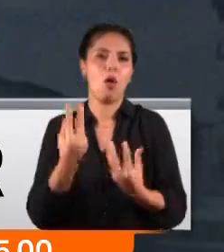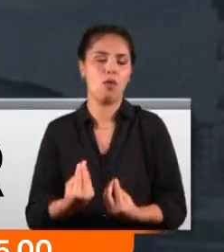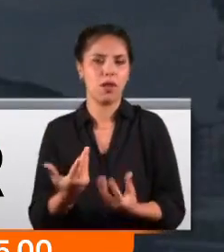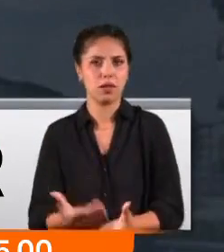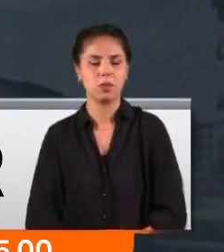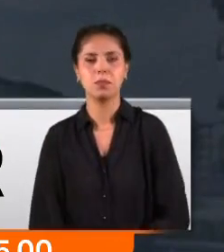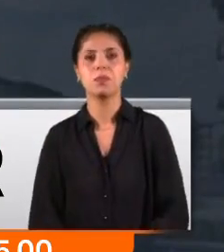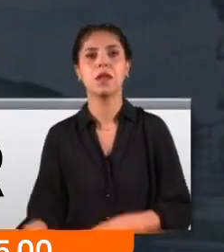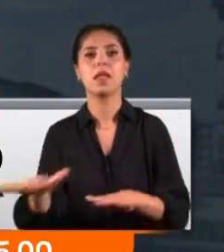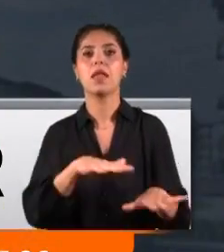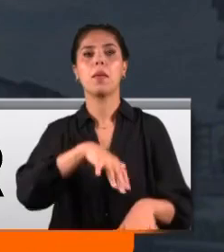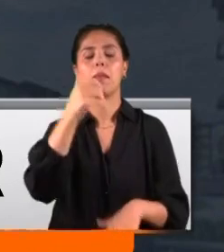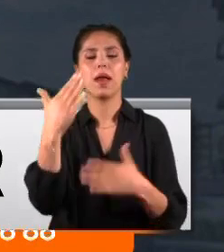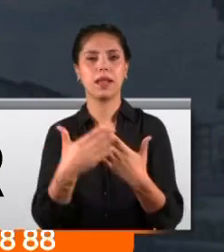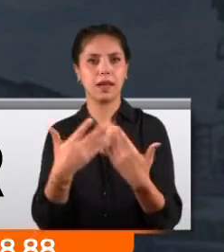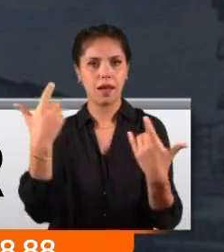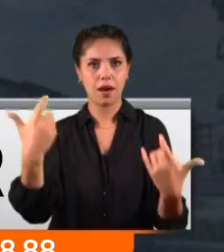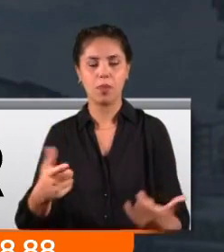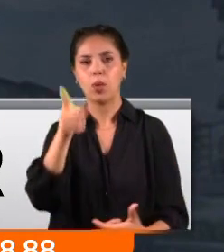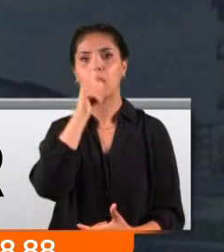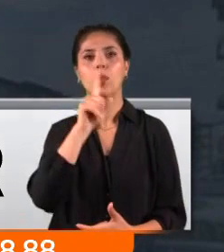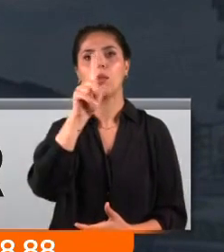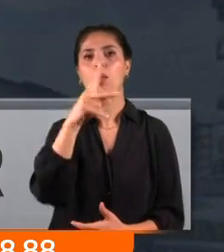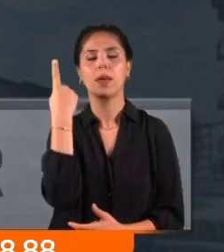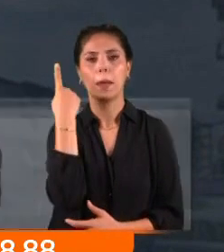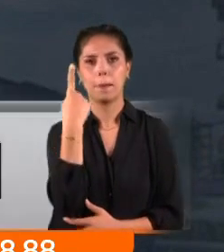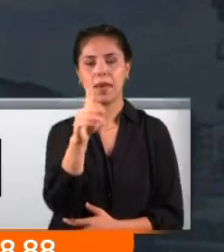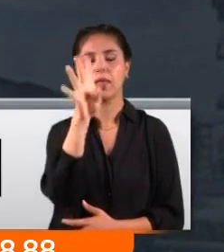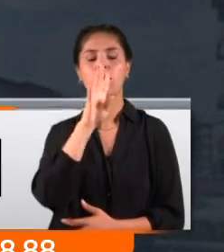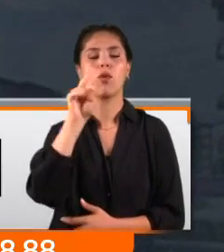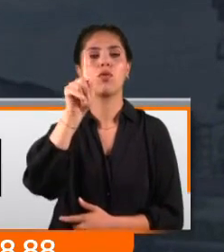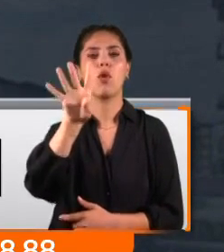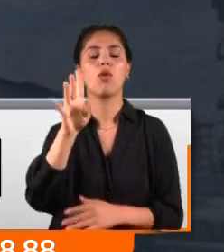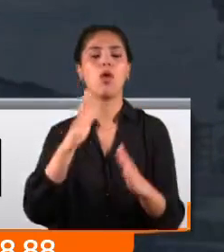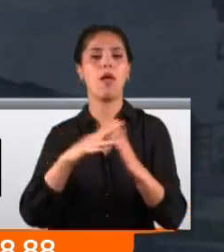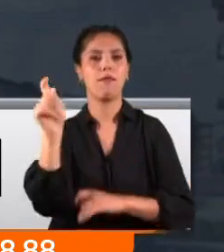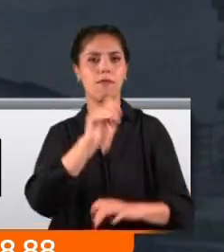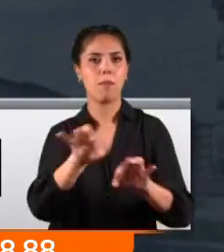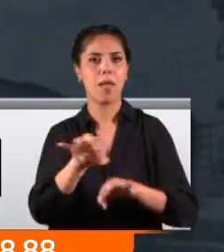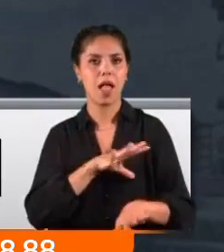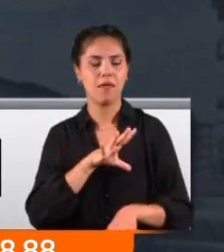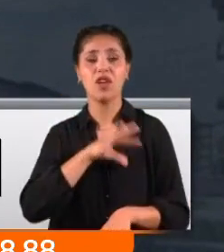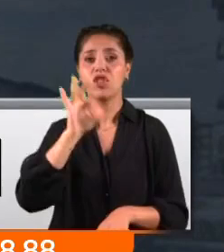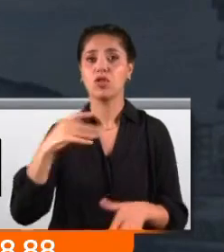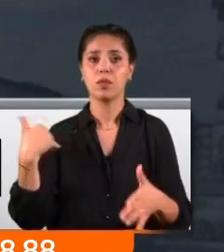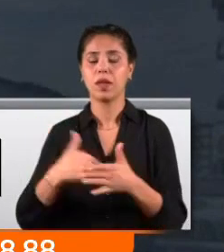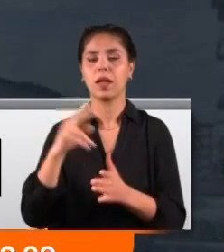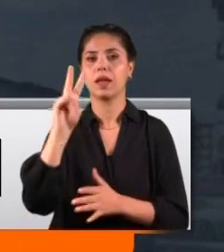döndürmektir. Depremin merkez üssü Kahramanmaraş'a 112.414 konut yapılması planlandı. Şu ana